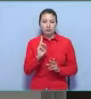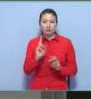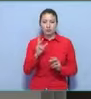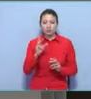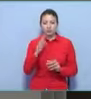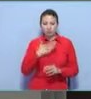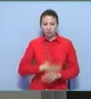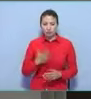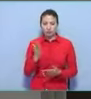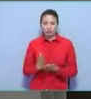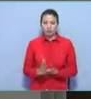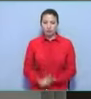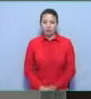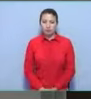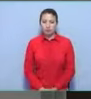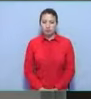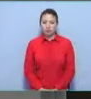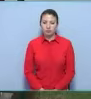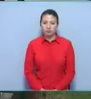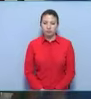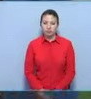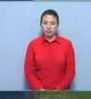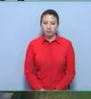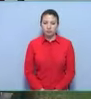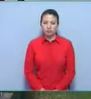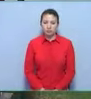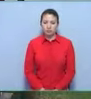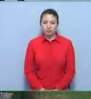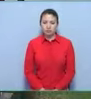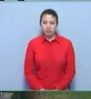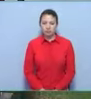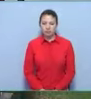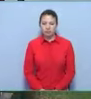тәнті болғандар көп. Қазығұрт ауданынан Динар Нақпек, Ербол Мақашев, Тұран Ньюс.